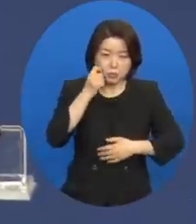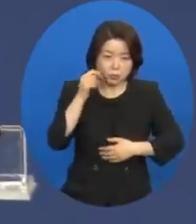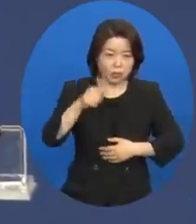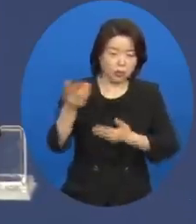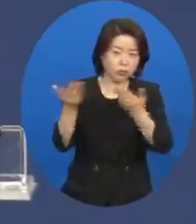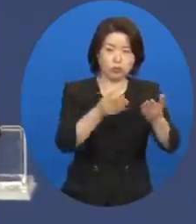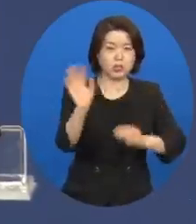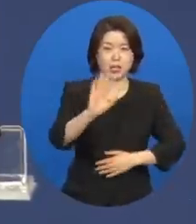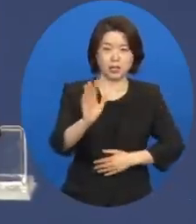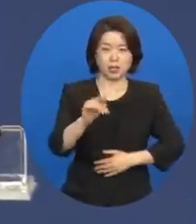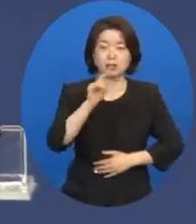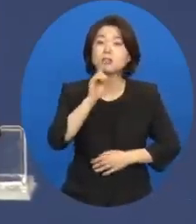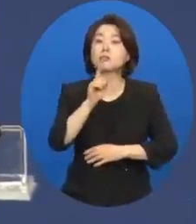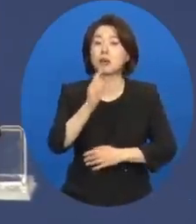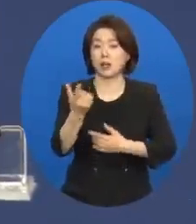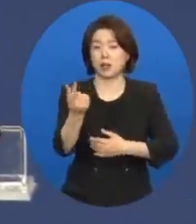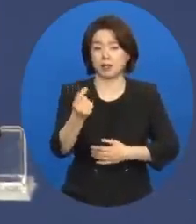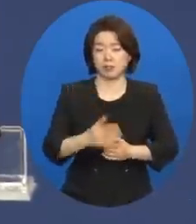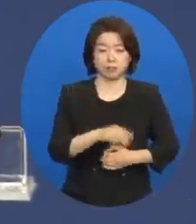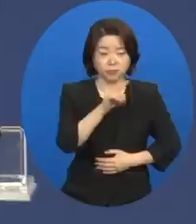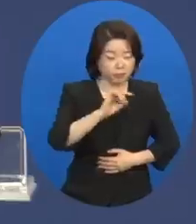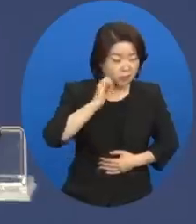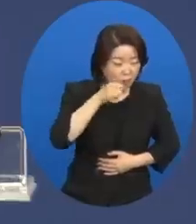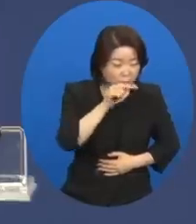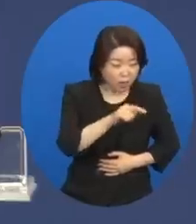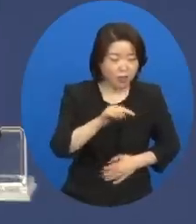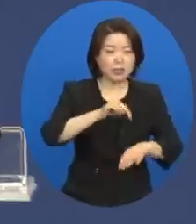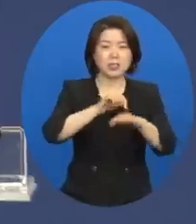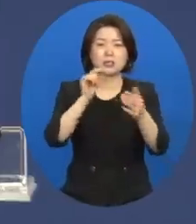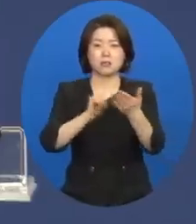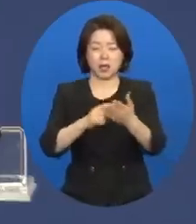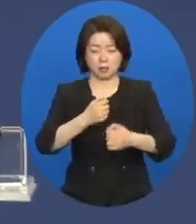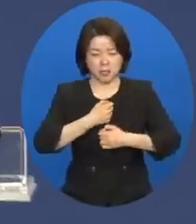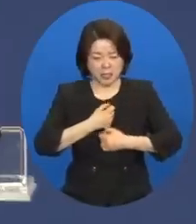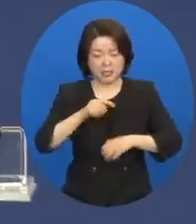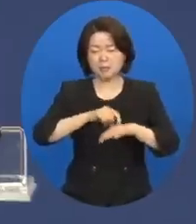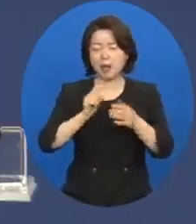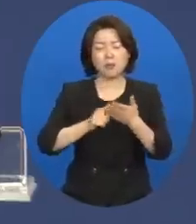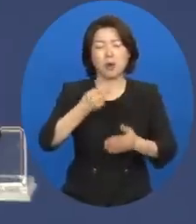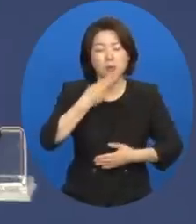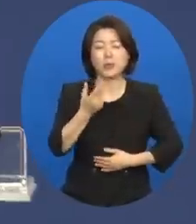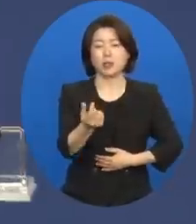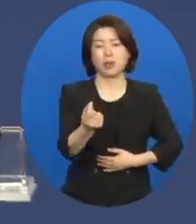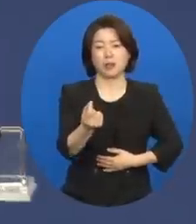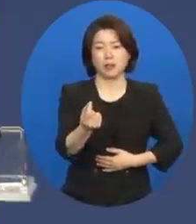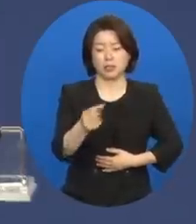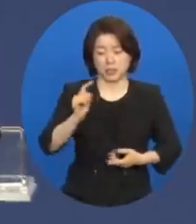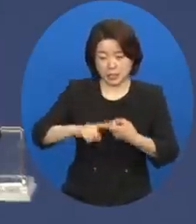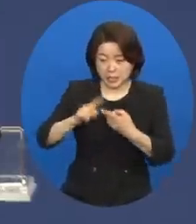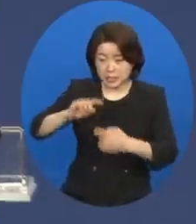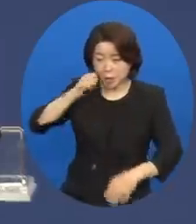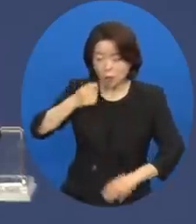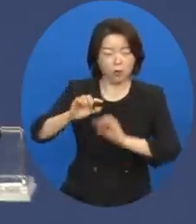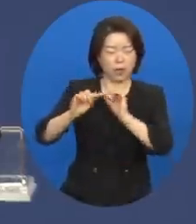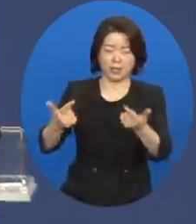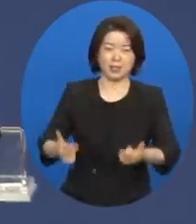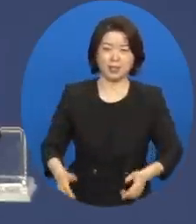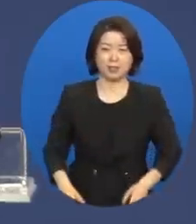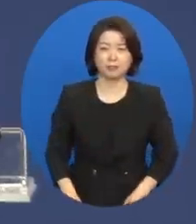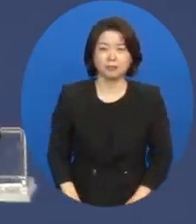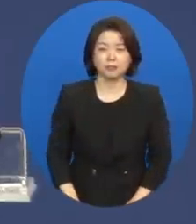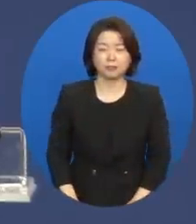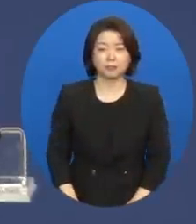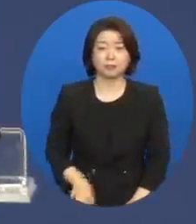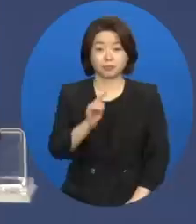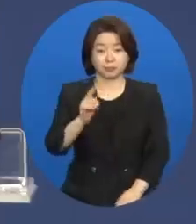않으니까 그 얘기하시는 거예요. 네가 어렵다고 하는 건 네 마음에 지킬 마음이 없다는 말이지 이 자체가 어려운 게 아니다. 왜냐하면